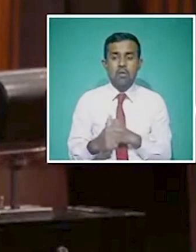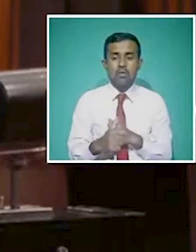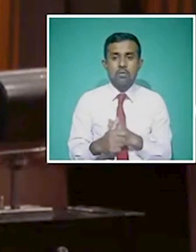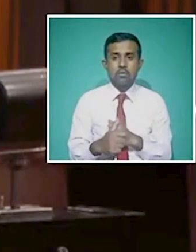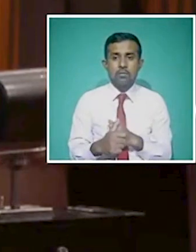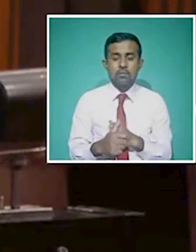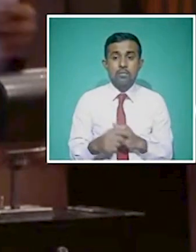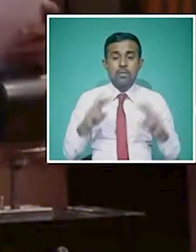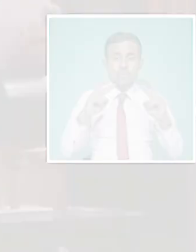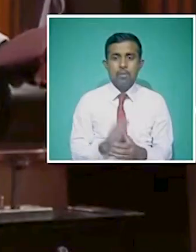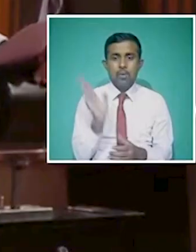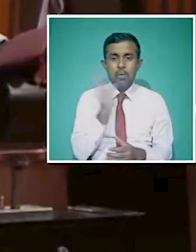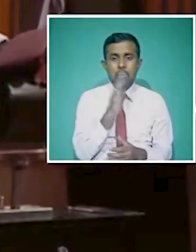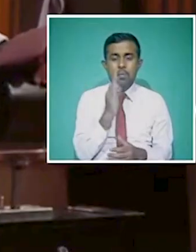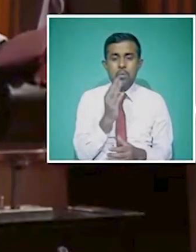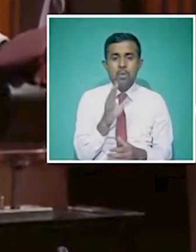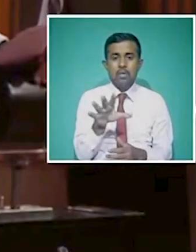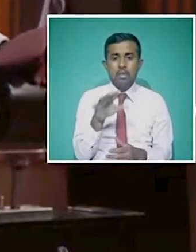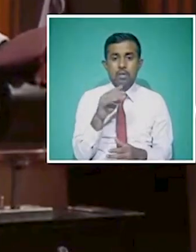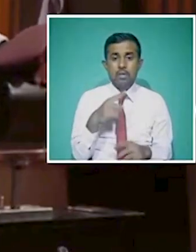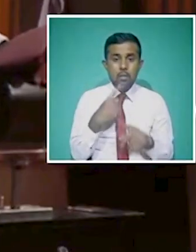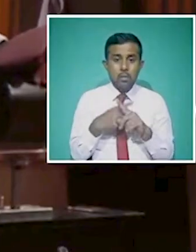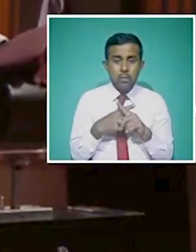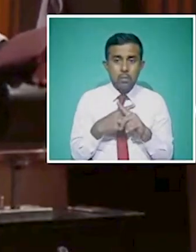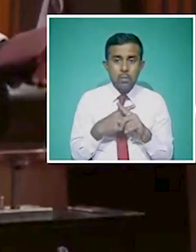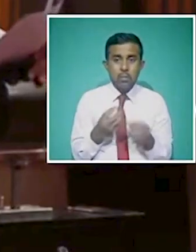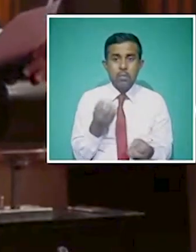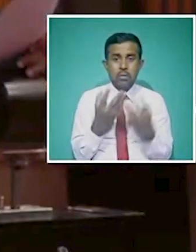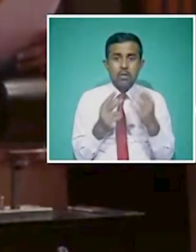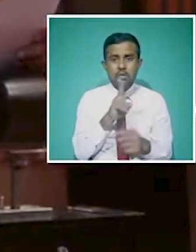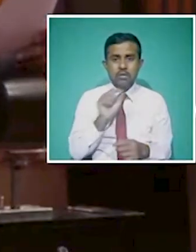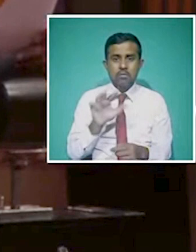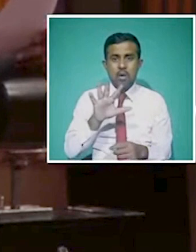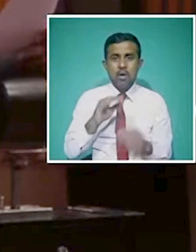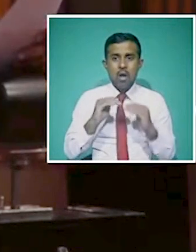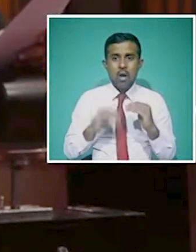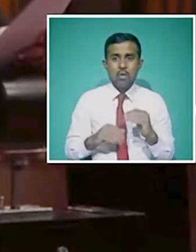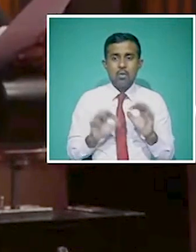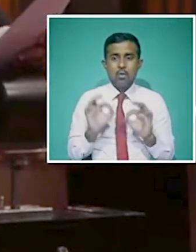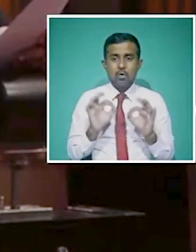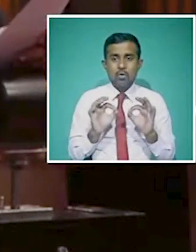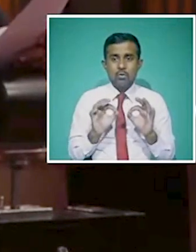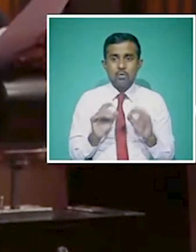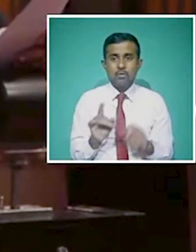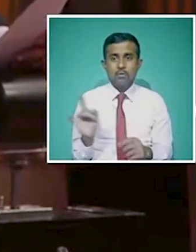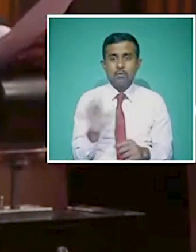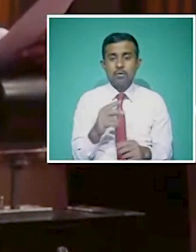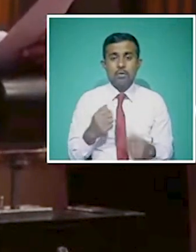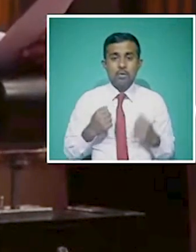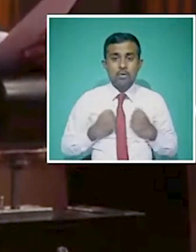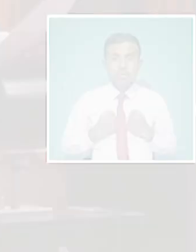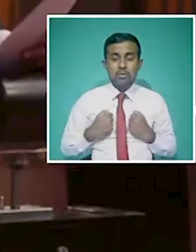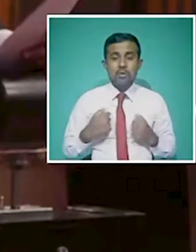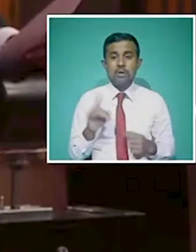හිතන්නේ මේකේ මේ රිසර්ච් එකේ කියලා තියෙනවා මේකේ මේ මේ දර ලිපේ එන අවයව වලින් එන 2.5ට අඩු යුනිට් එකක් තියෙනවා නම් ඒක කෙලින්ම යන්නේ පෙනහලට කෙලින්ම